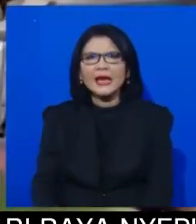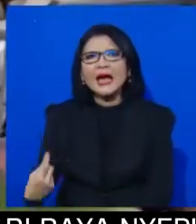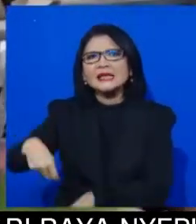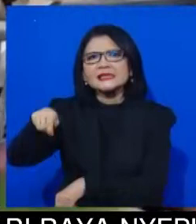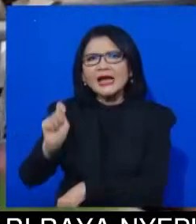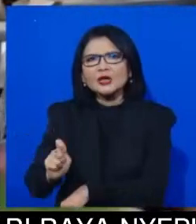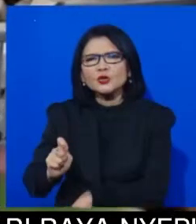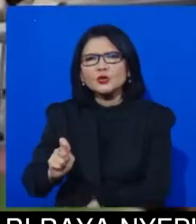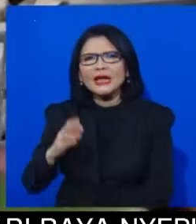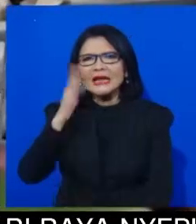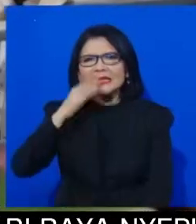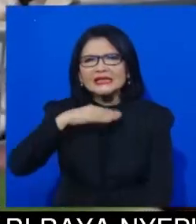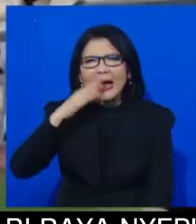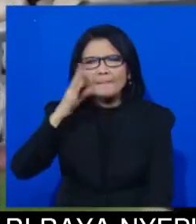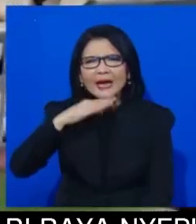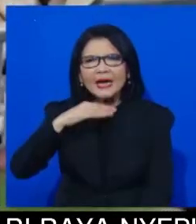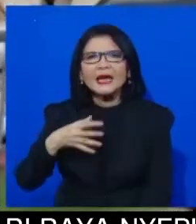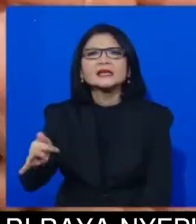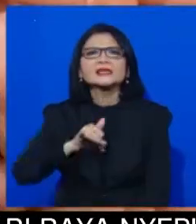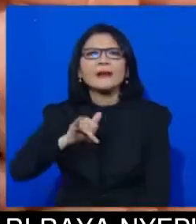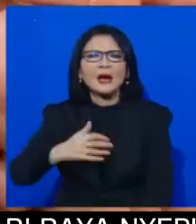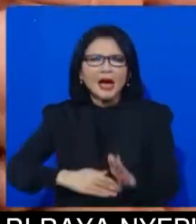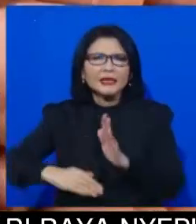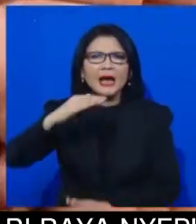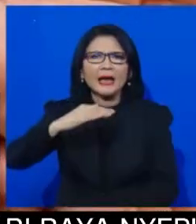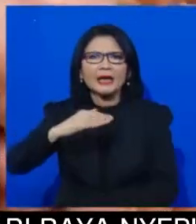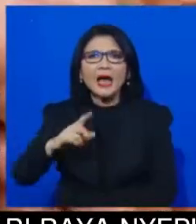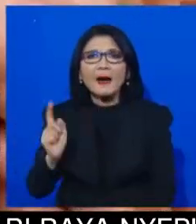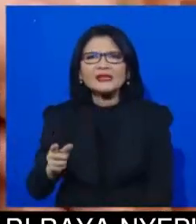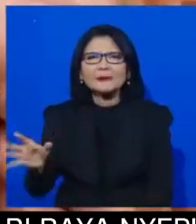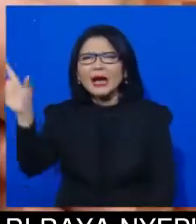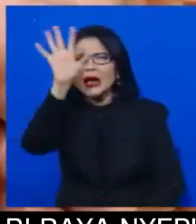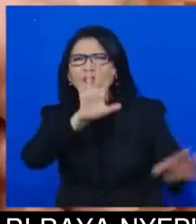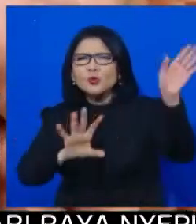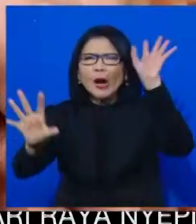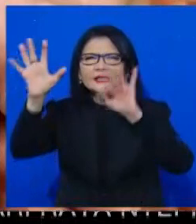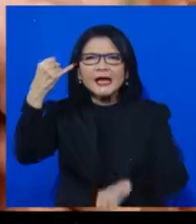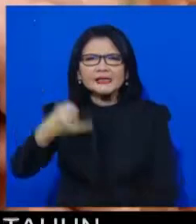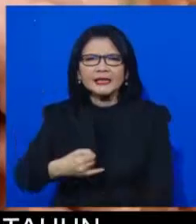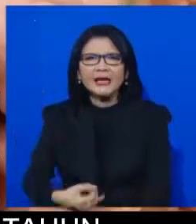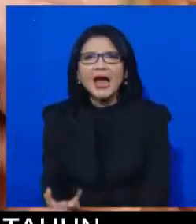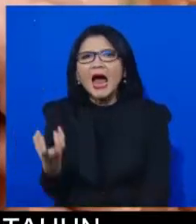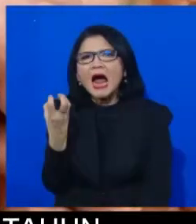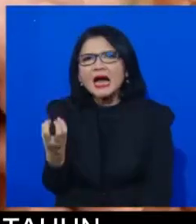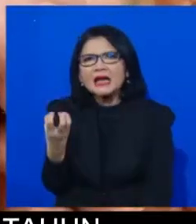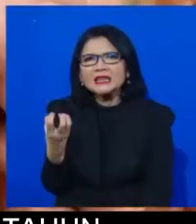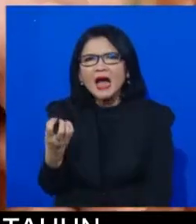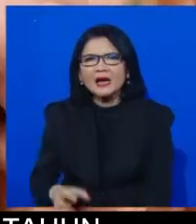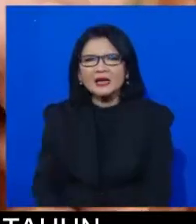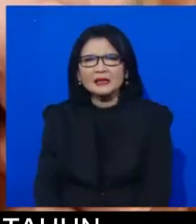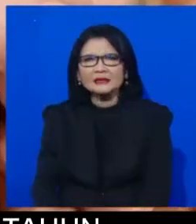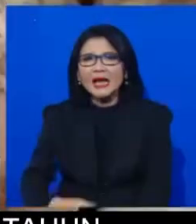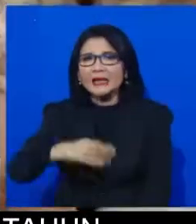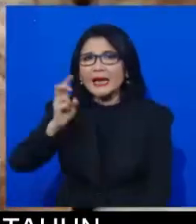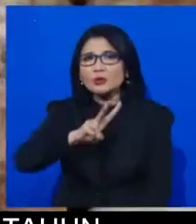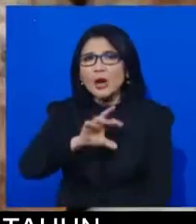dan cabai juga mengalami kenaikan harga akibat cuaca buruk. Harga kentang misalnya, naik